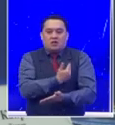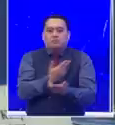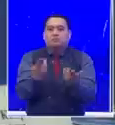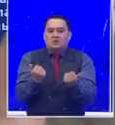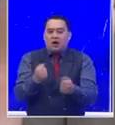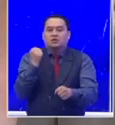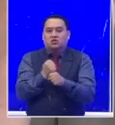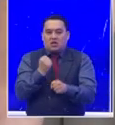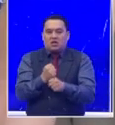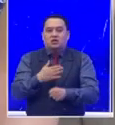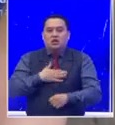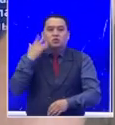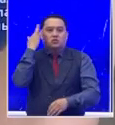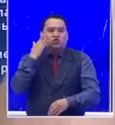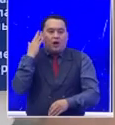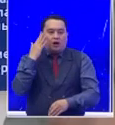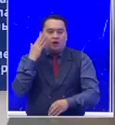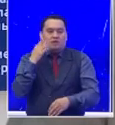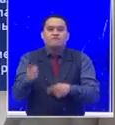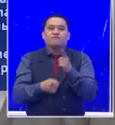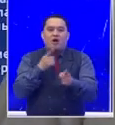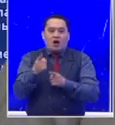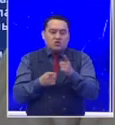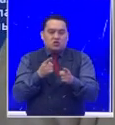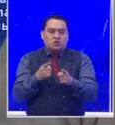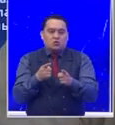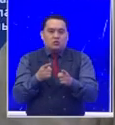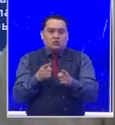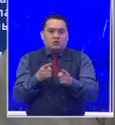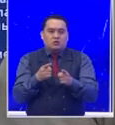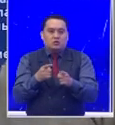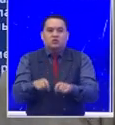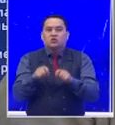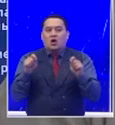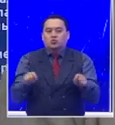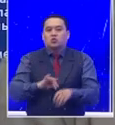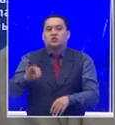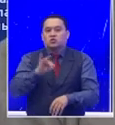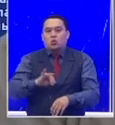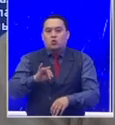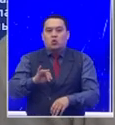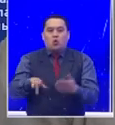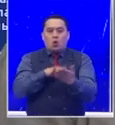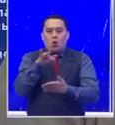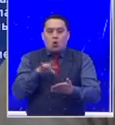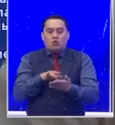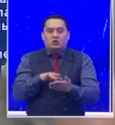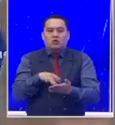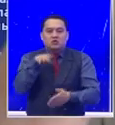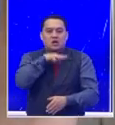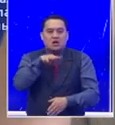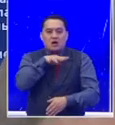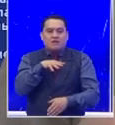хотим сделать. Это наша мечта, это восстановить узкую колею. Создать историю города Текели. Это шахты, когда 8-я